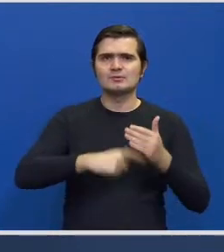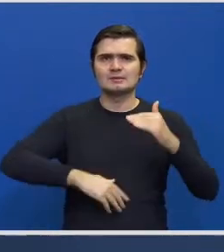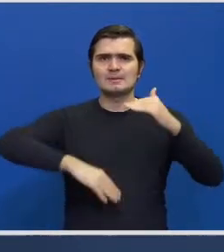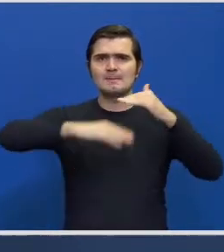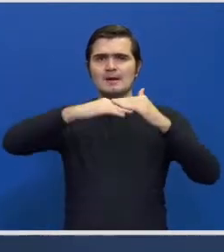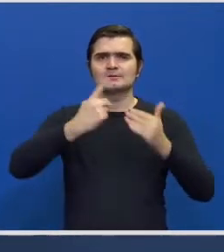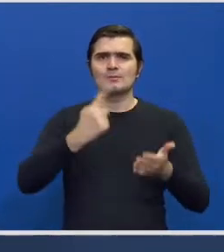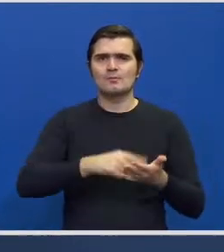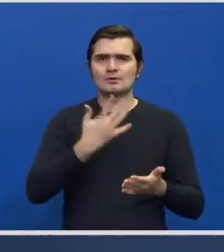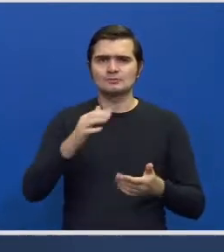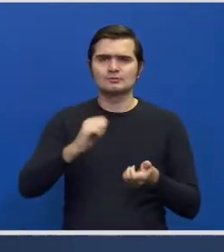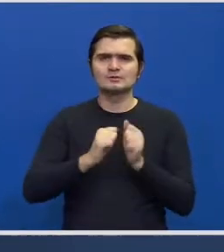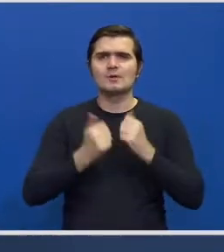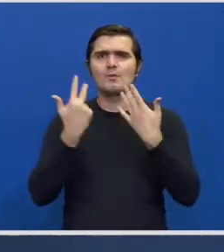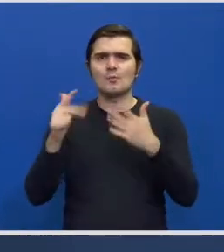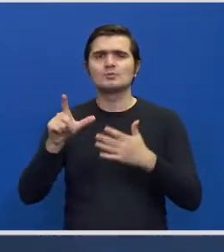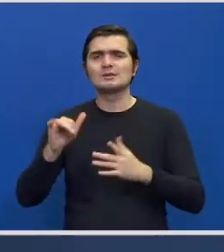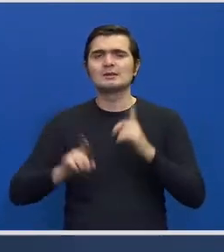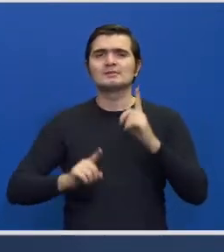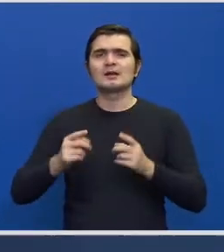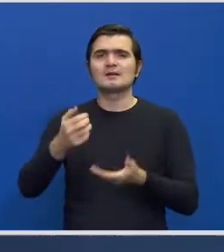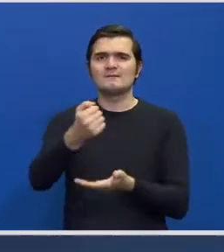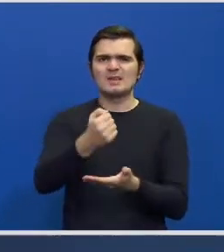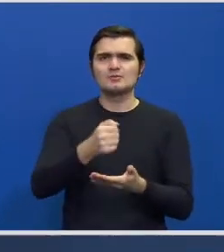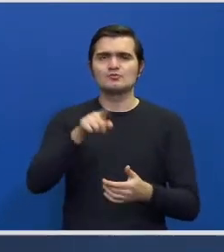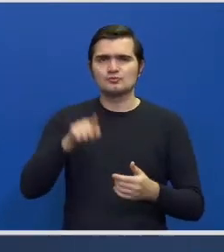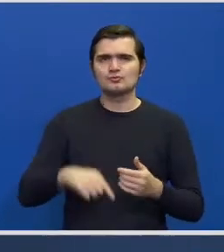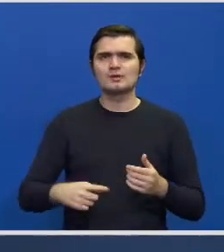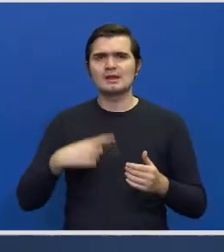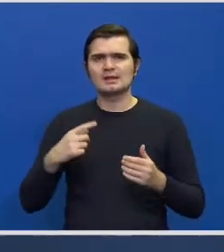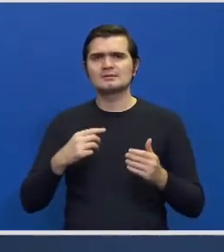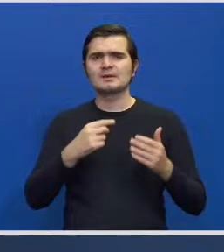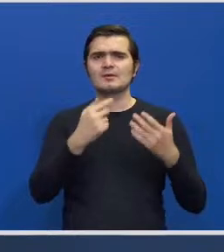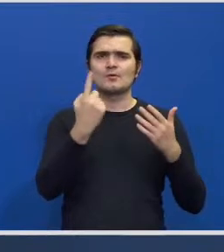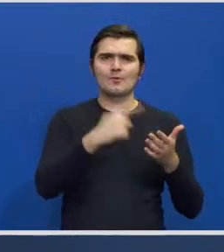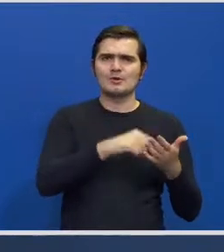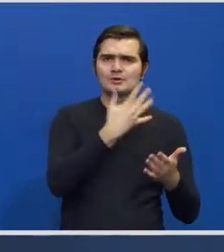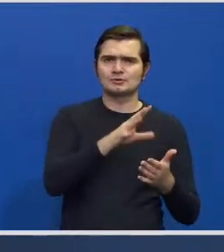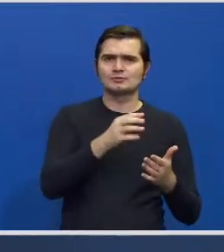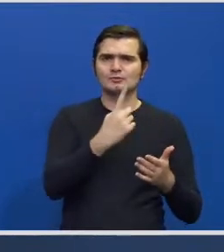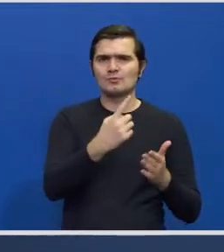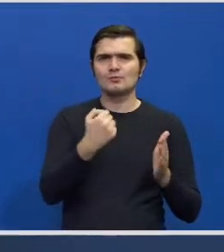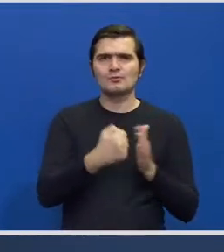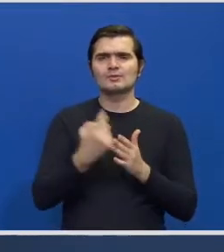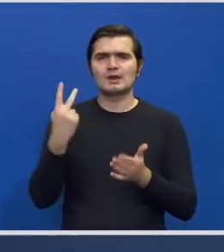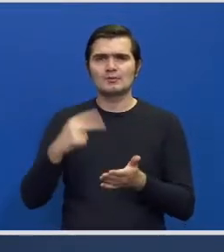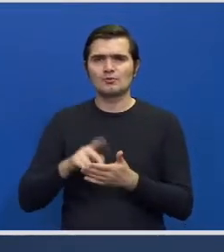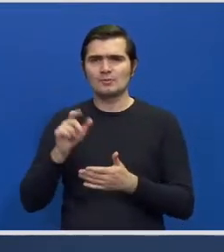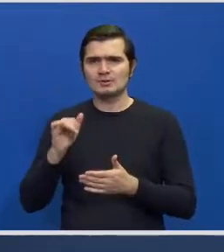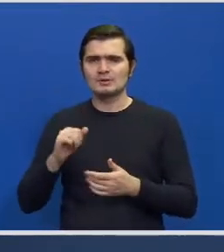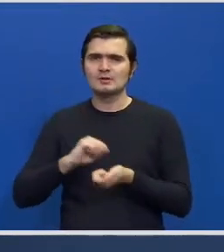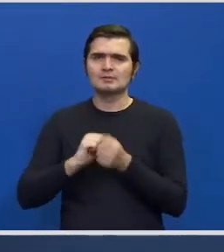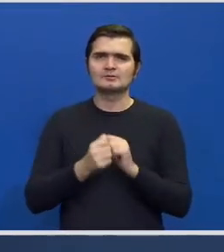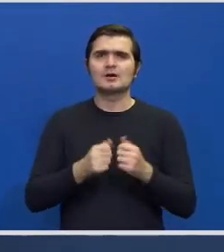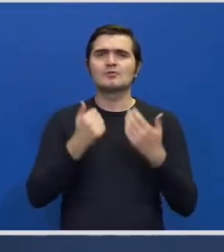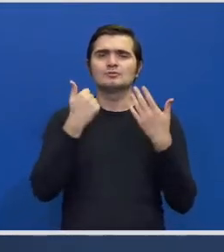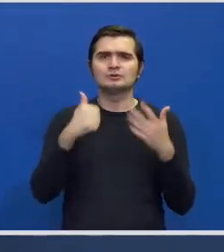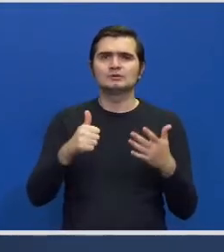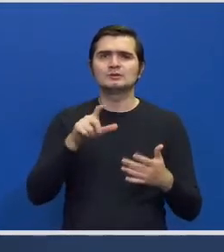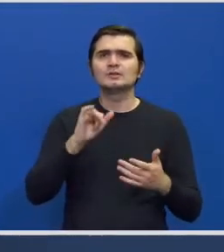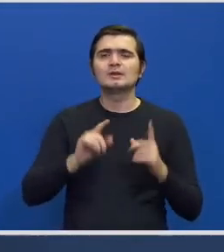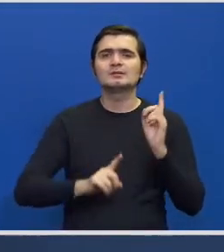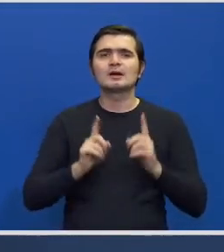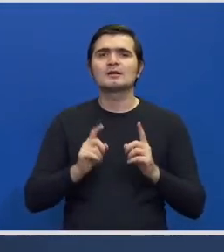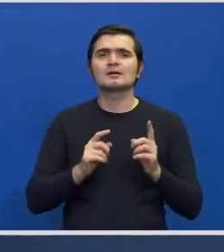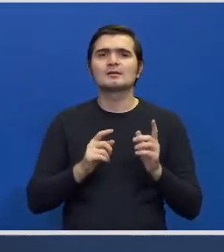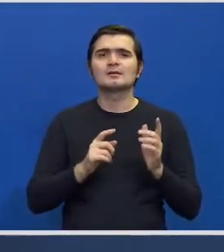lei dacă nivelul veniturilor lunare este de până la 1.500 de lei, în cuantum de 800 de lei dacă nivelul veniturilor lunare este cuprins între 1.501 lei și 2.000